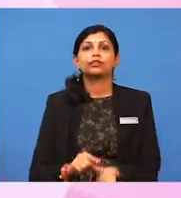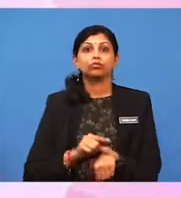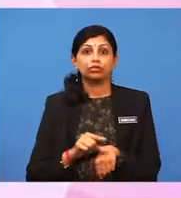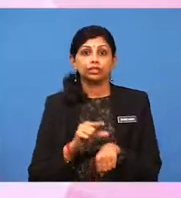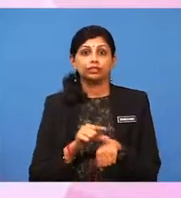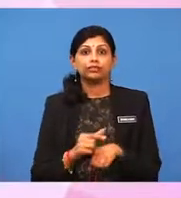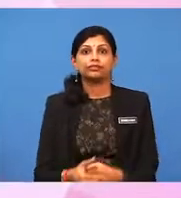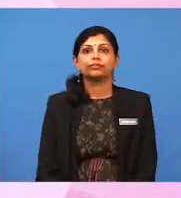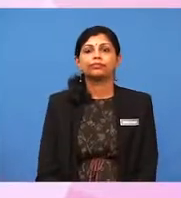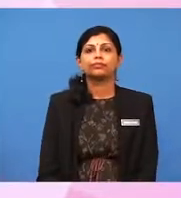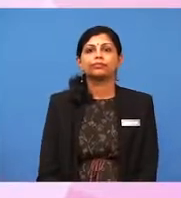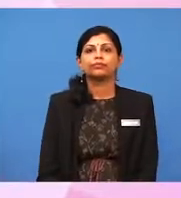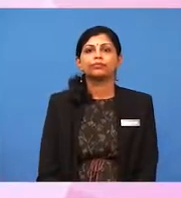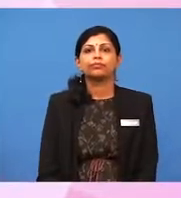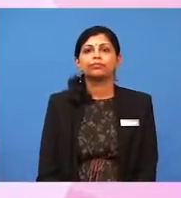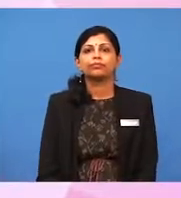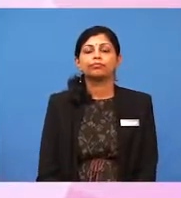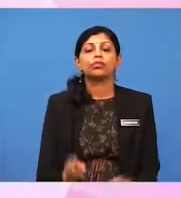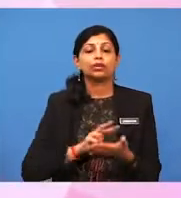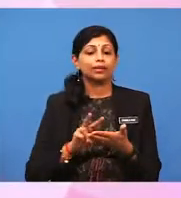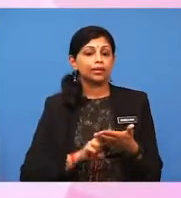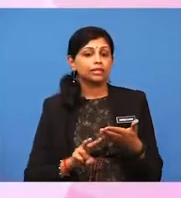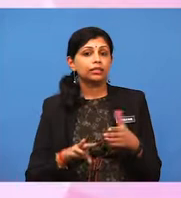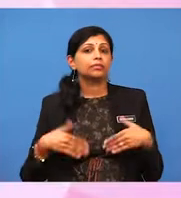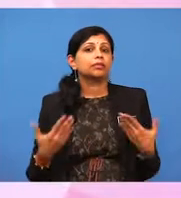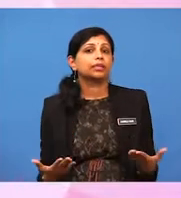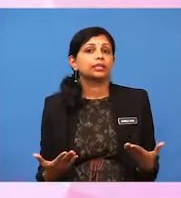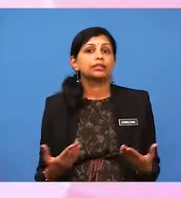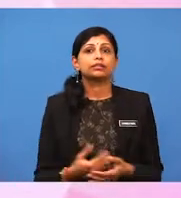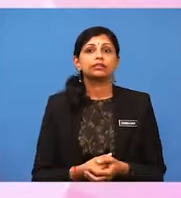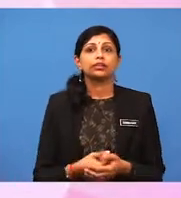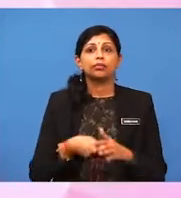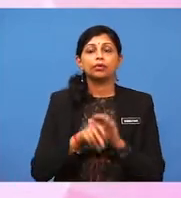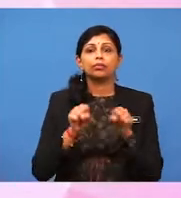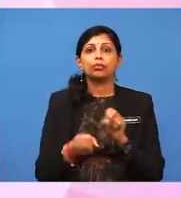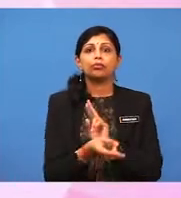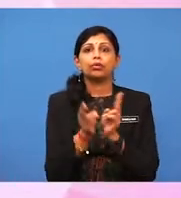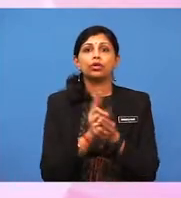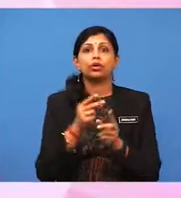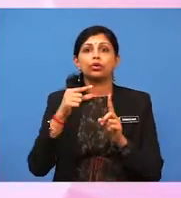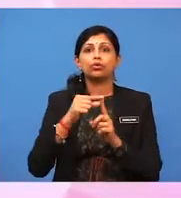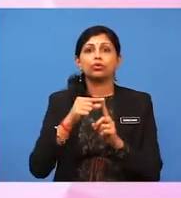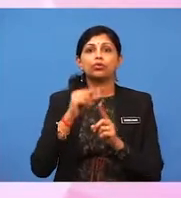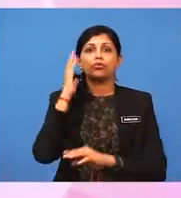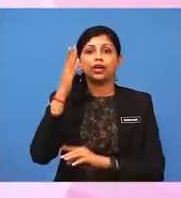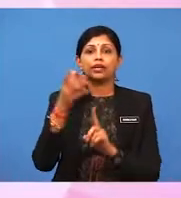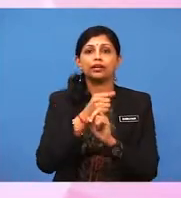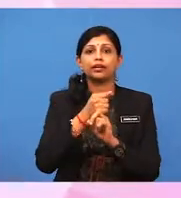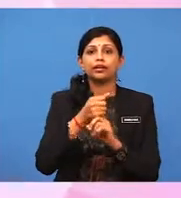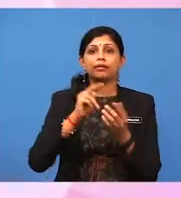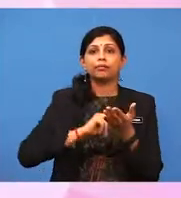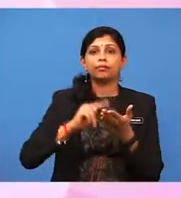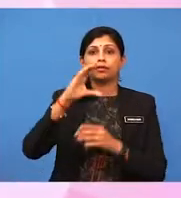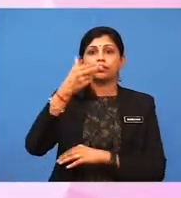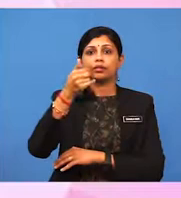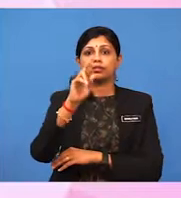dengan jenis data char. Kod arahan akan dibaca seperti berikut. Pemboleh ubah huruf akan memegang nilai